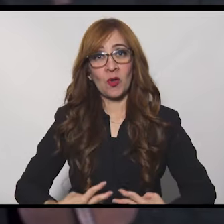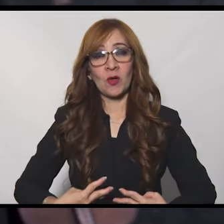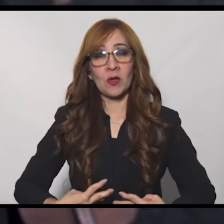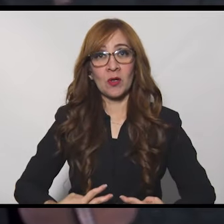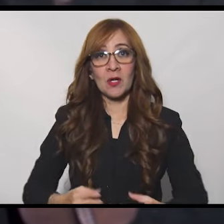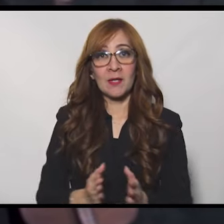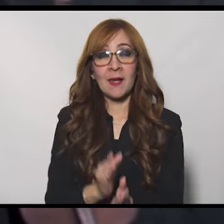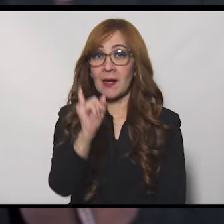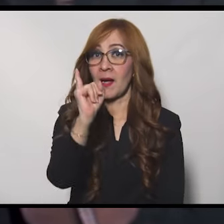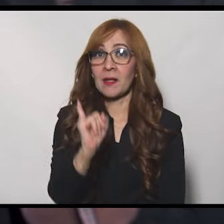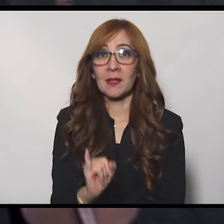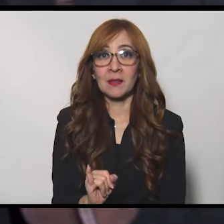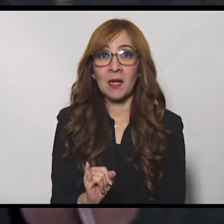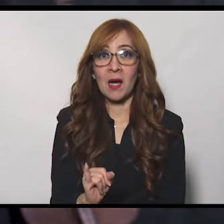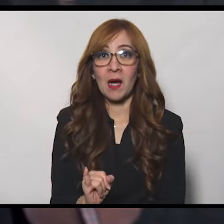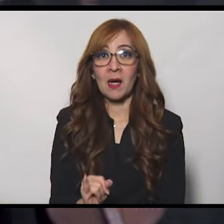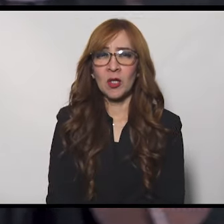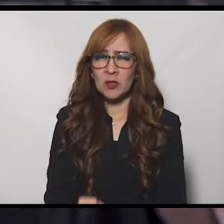Sampai suatu saat